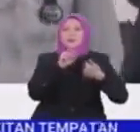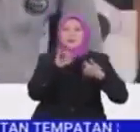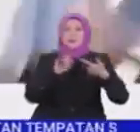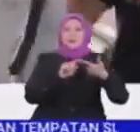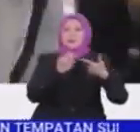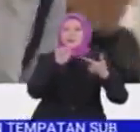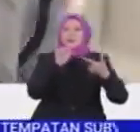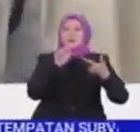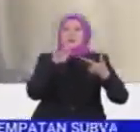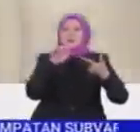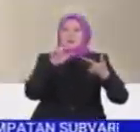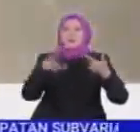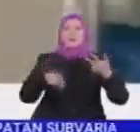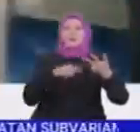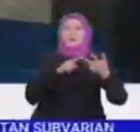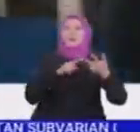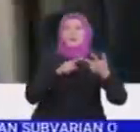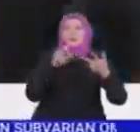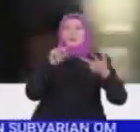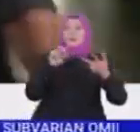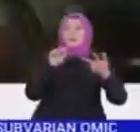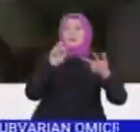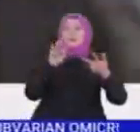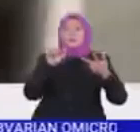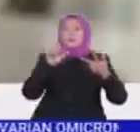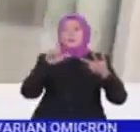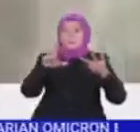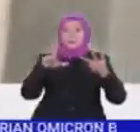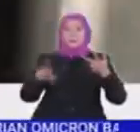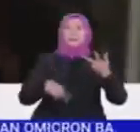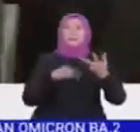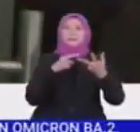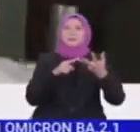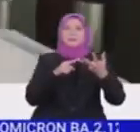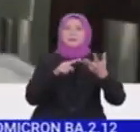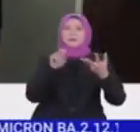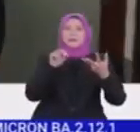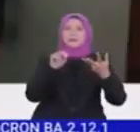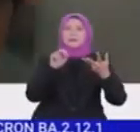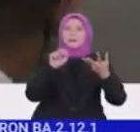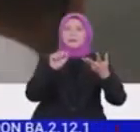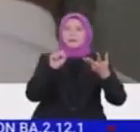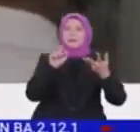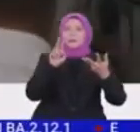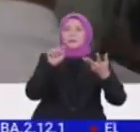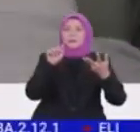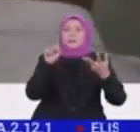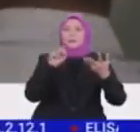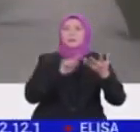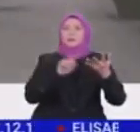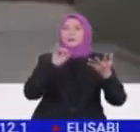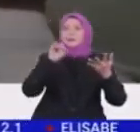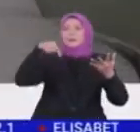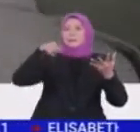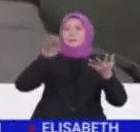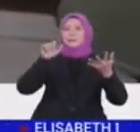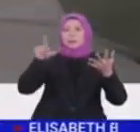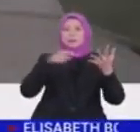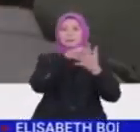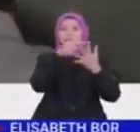Akmal Ahmad mokhlis Muhammad Nabil Haikal Mohamad Faris Mohammad Nasrun aidul Munir dan Iqbal hasnun